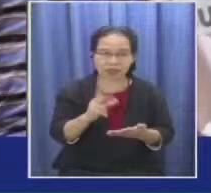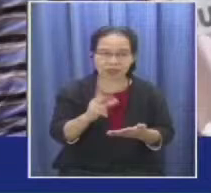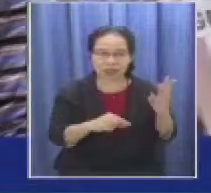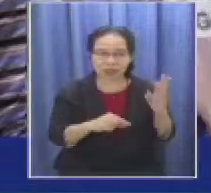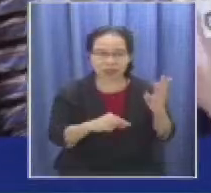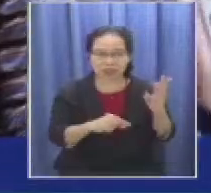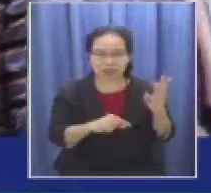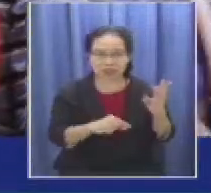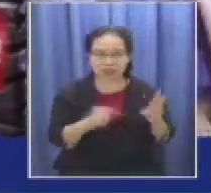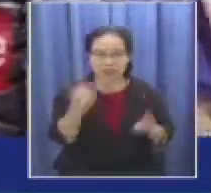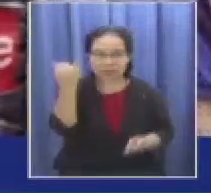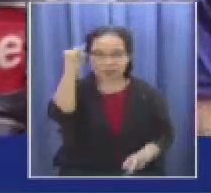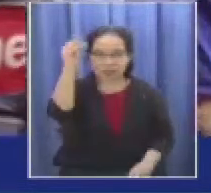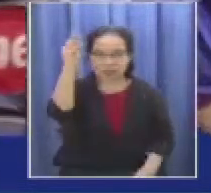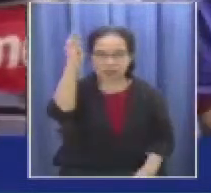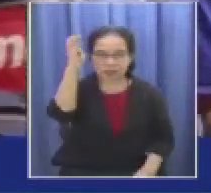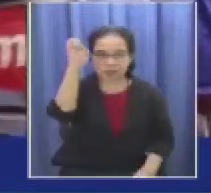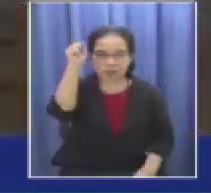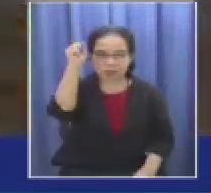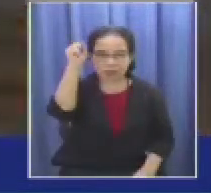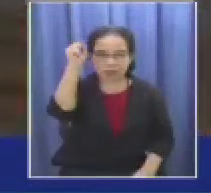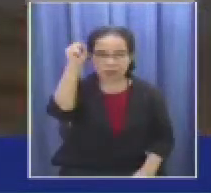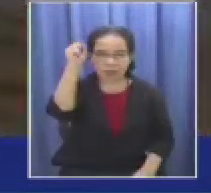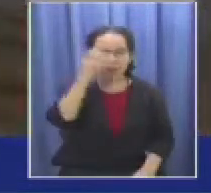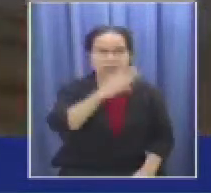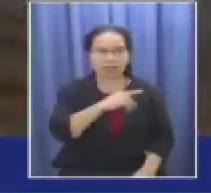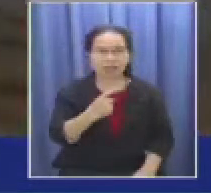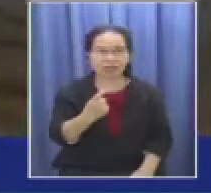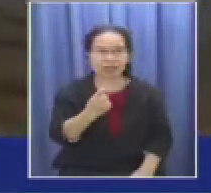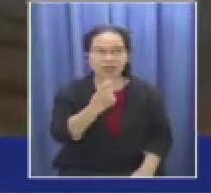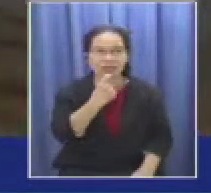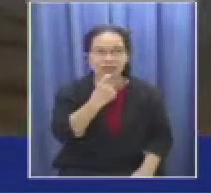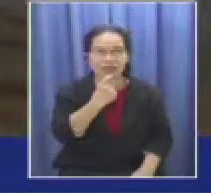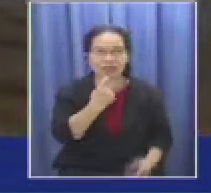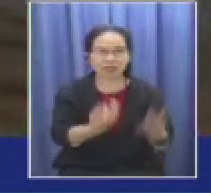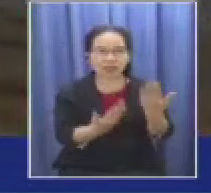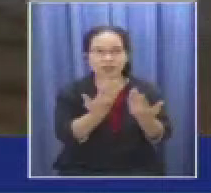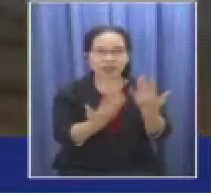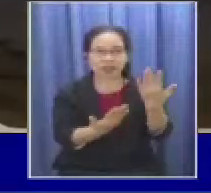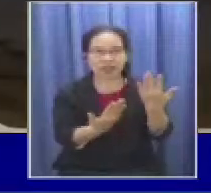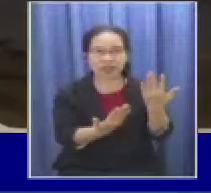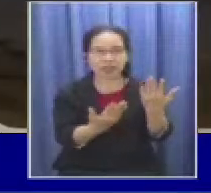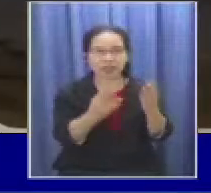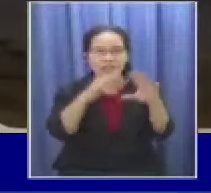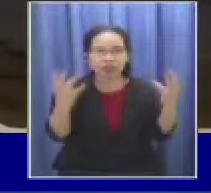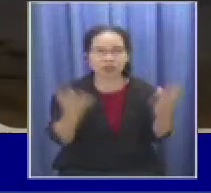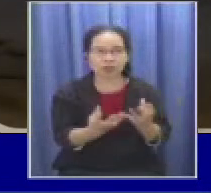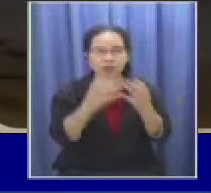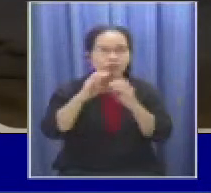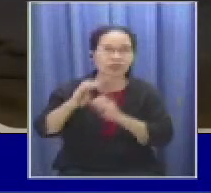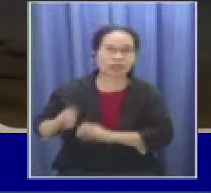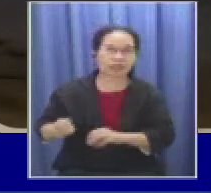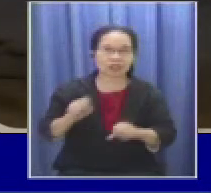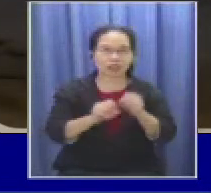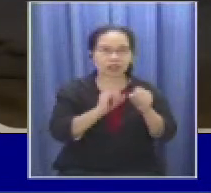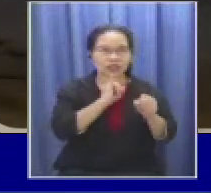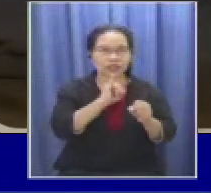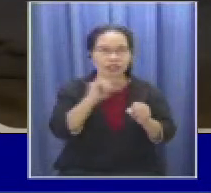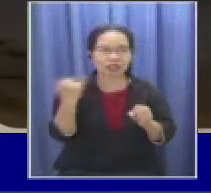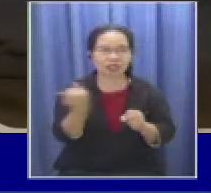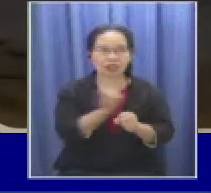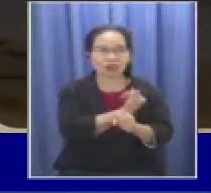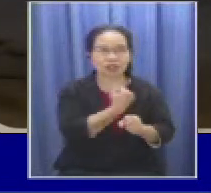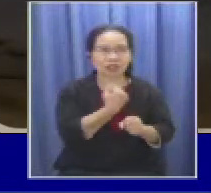kwan abɔnsam de wo tɛkyerɛma edi dwuma wo wie ya na so de kɔbɔ mpa ya pa wo Nyankopɔn betie ana bɔma yɛn